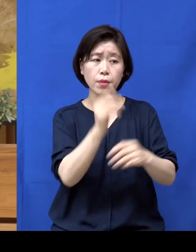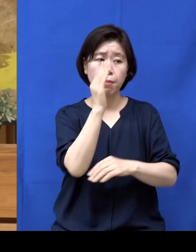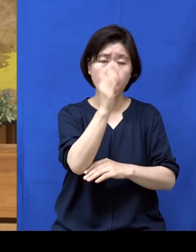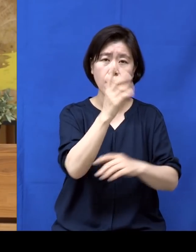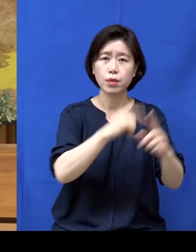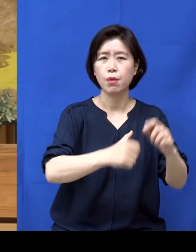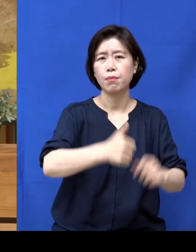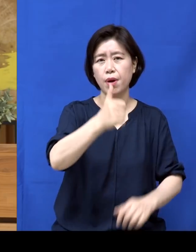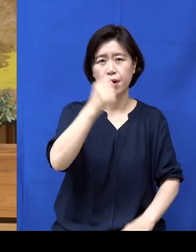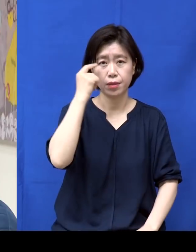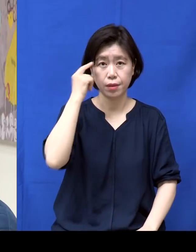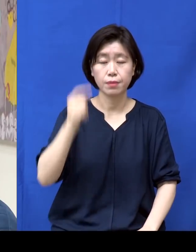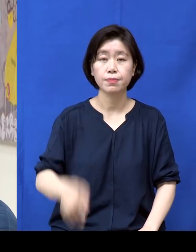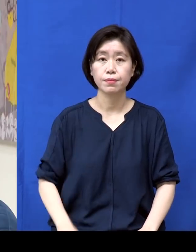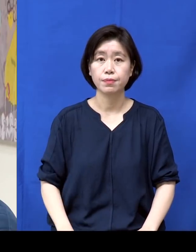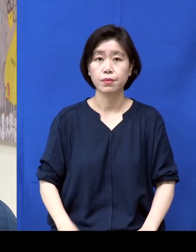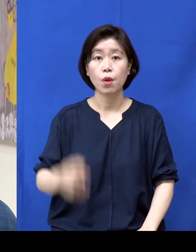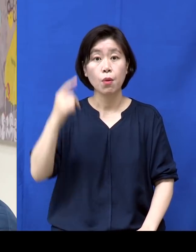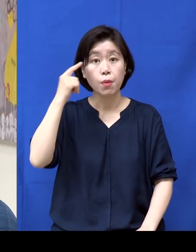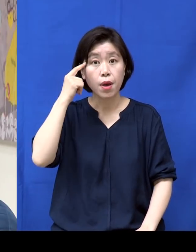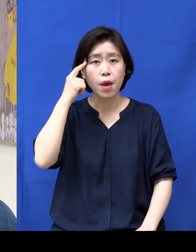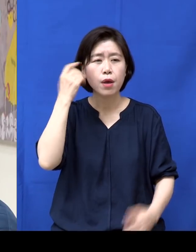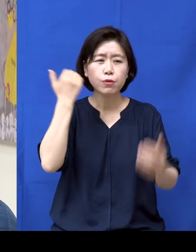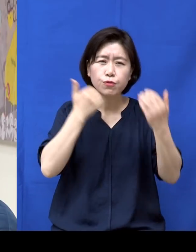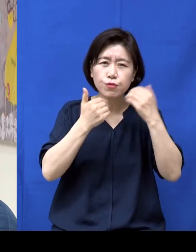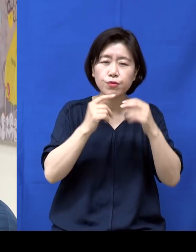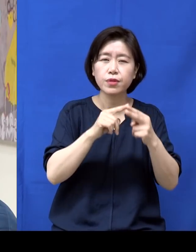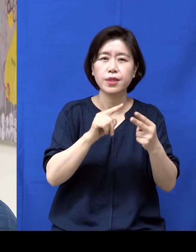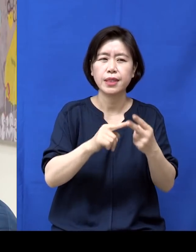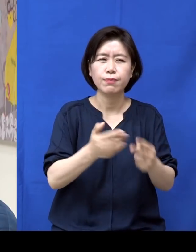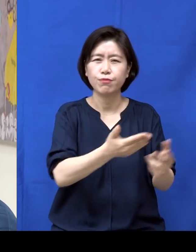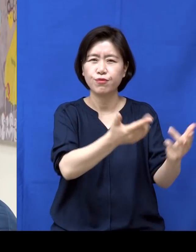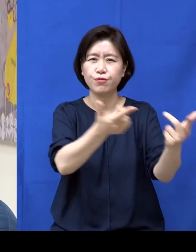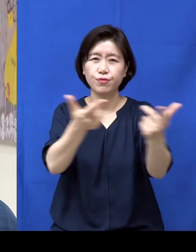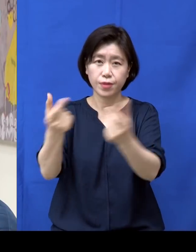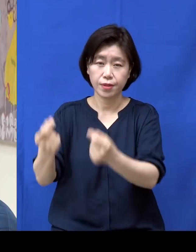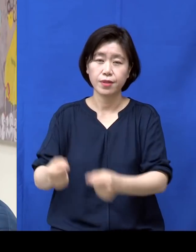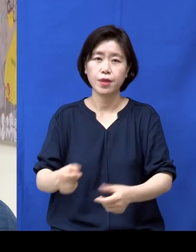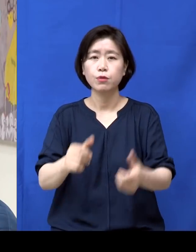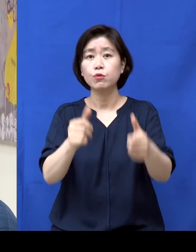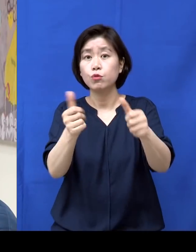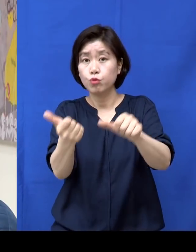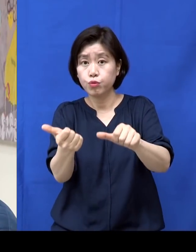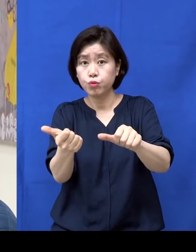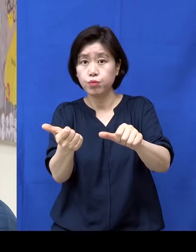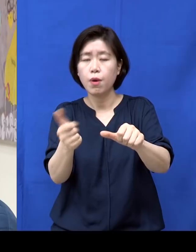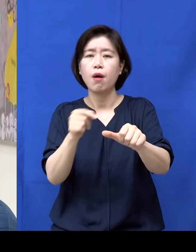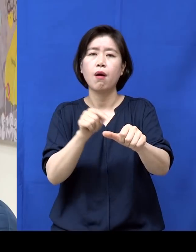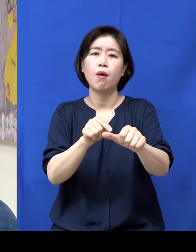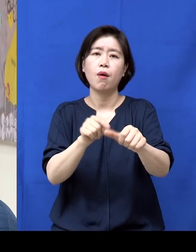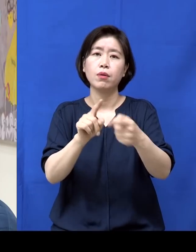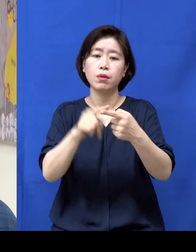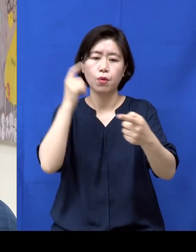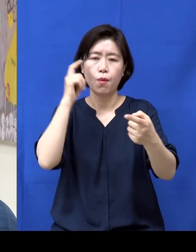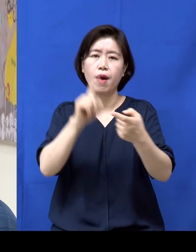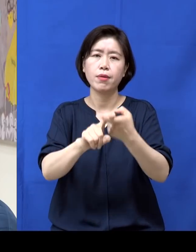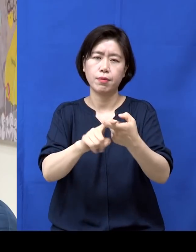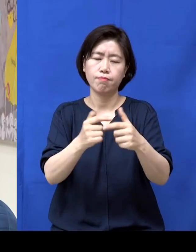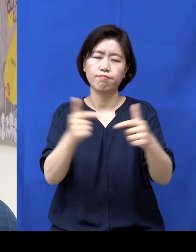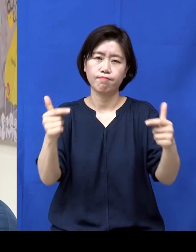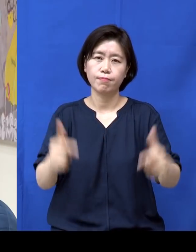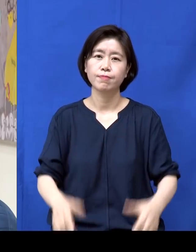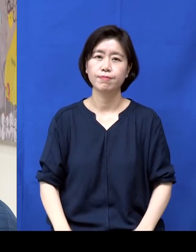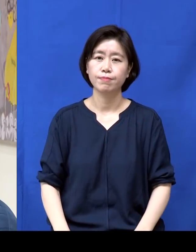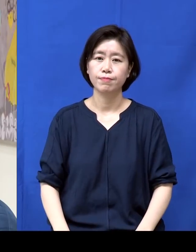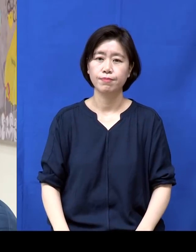왜냐하면 죽음이라는 것 자체는 인간에게 누구에게나 보편적이고 동일한 현상이니까 네. 믿지 않아도 그 사람들 관심이 있거든요. 그러네요.